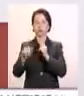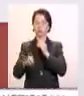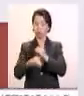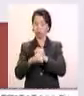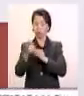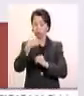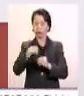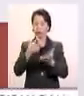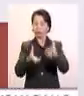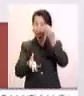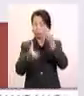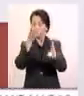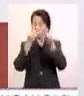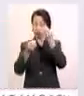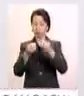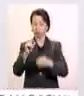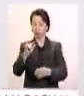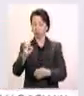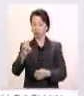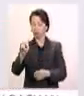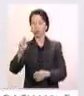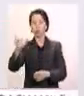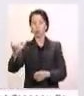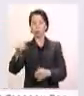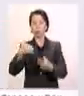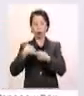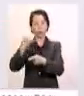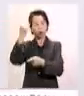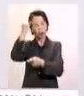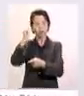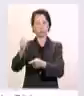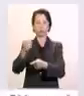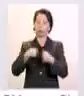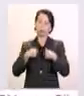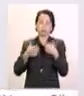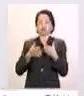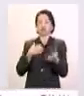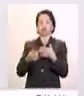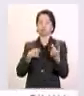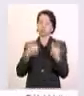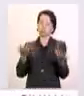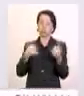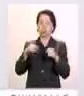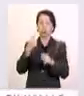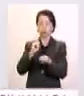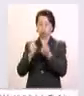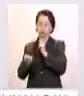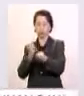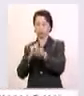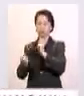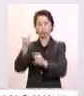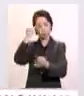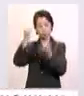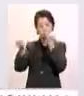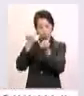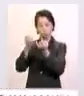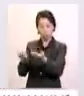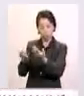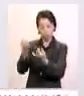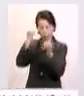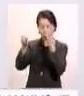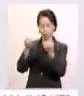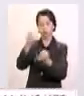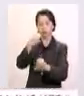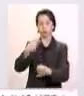belajar, sebab Gen Y, maksudnya budak-budak baru ni, dia mungkin ada idea tersendiri. Macam saya tak kisah. Saya tak kisah. Saya bertukar-tukar fikiran, idea,